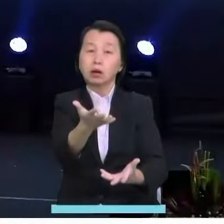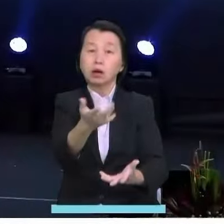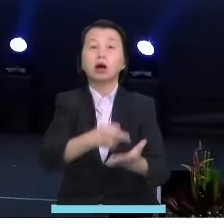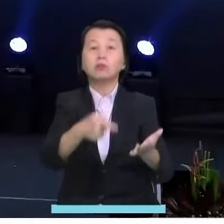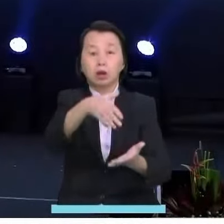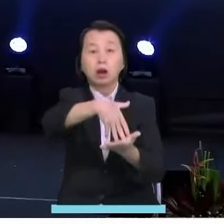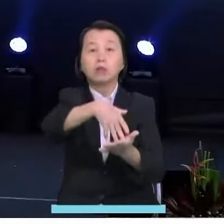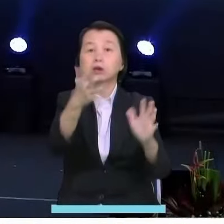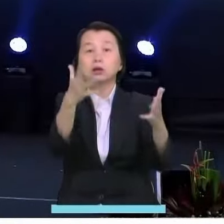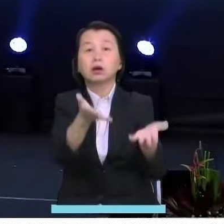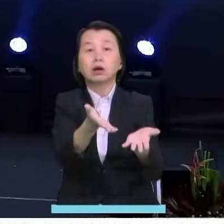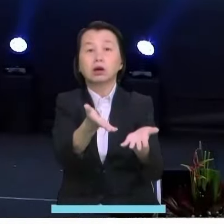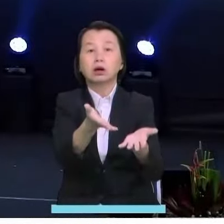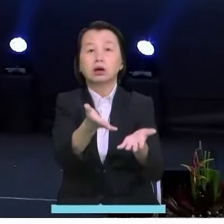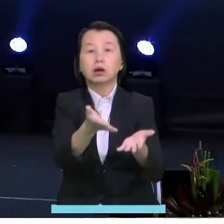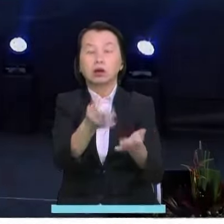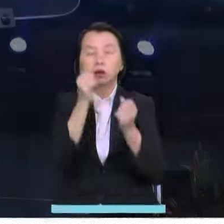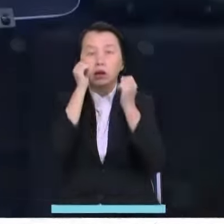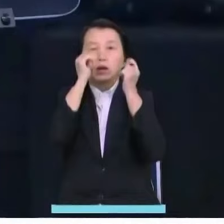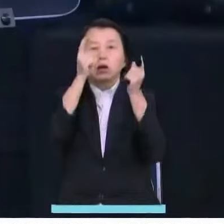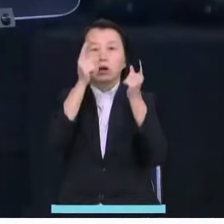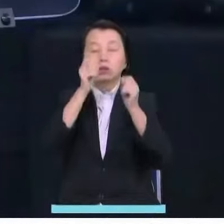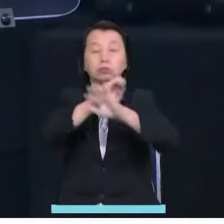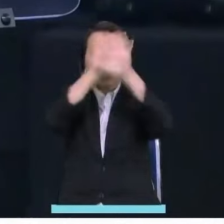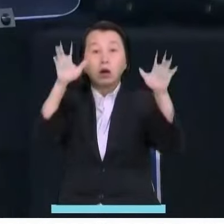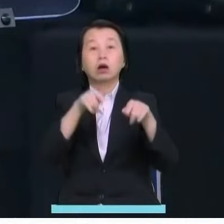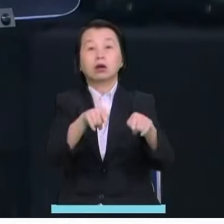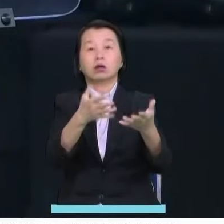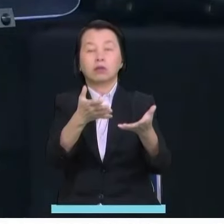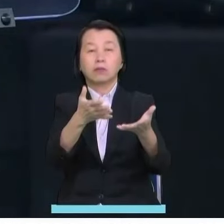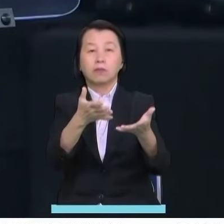Apa kurangnya? Kesedarannya, pencerahannya,